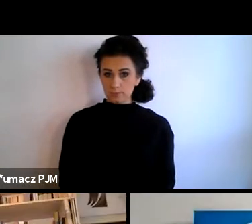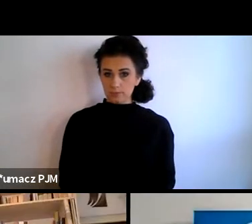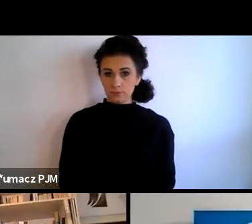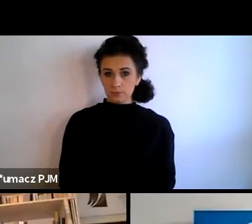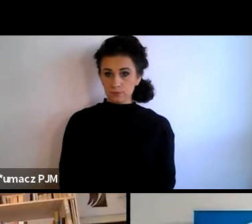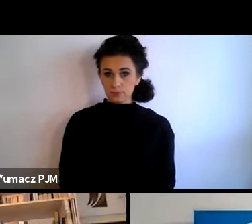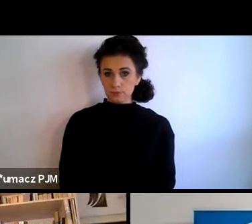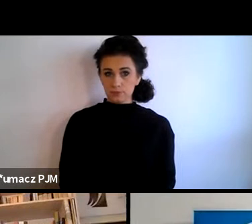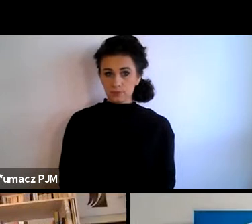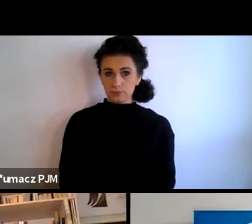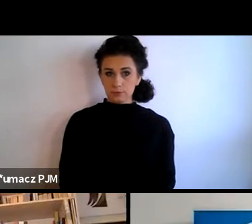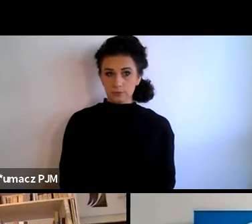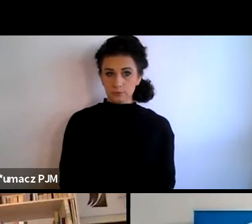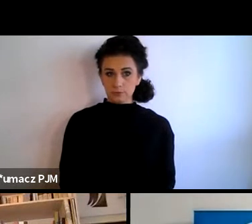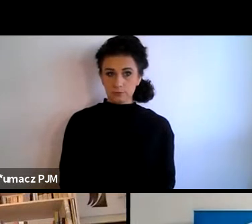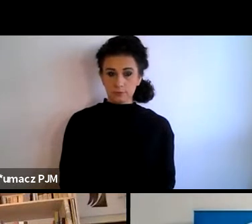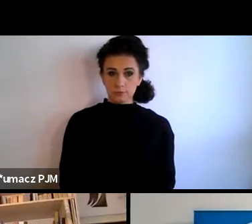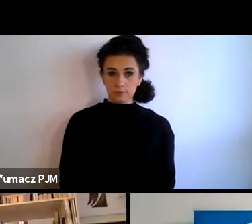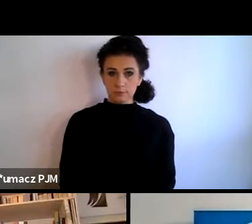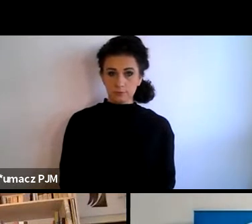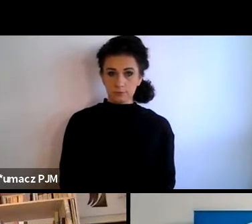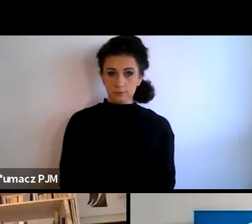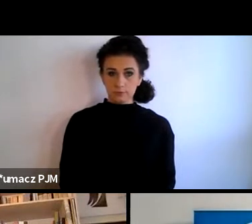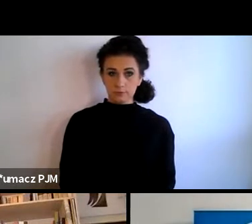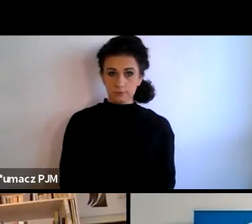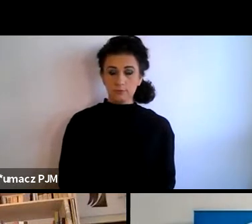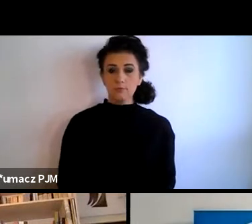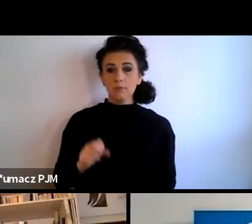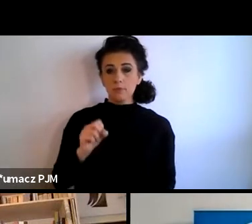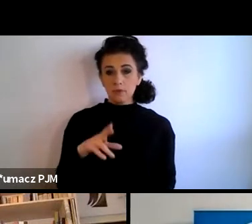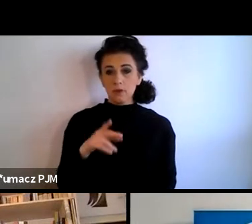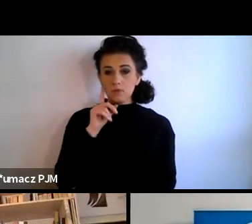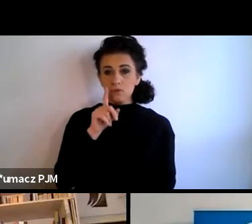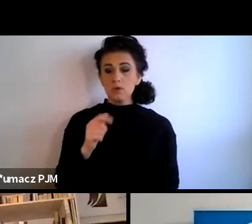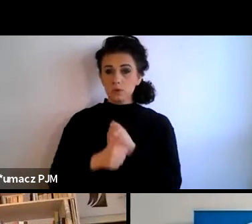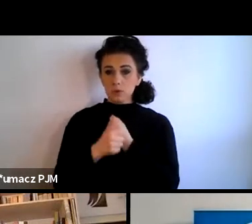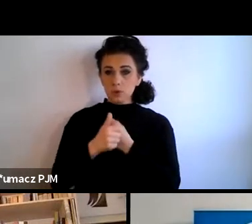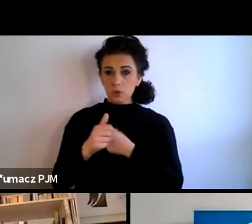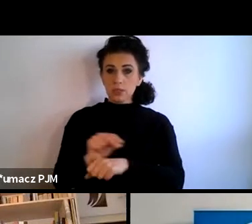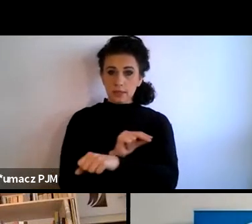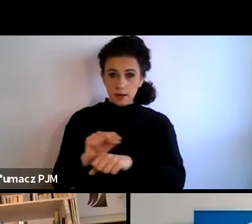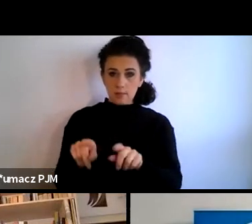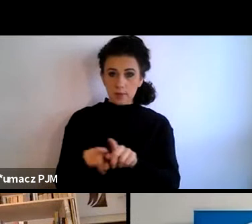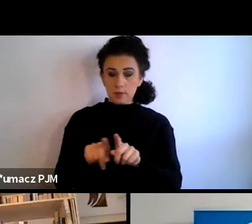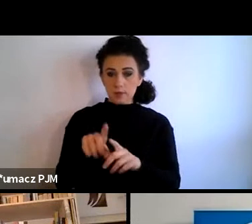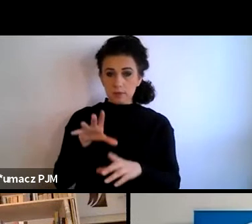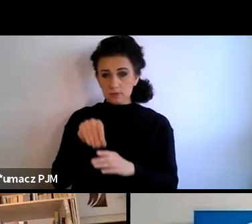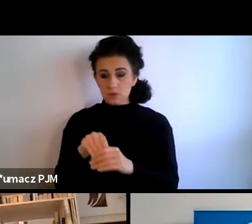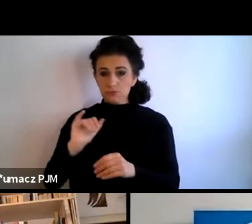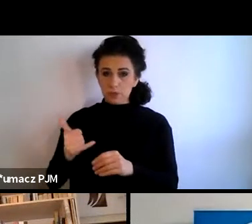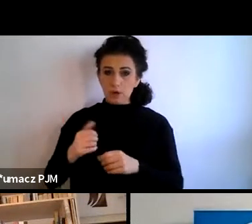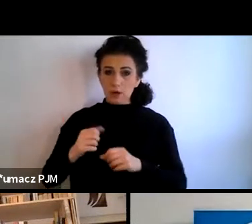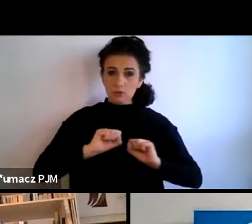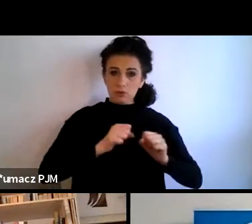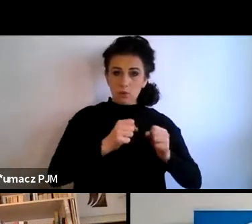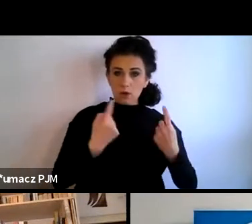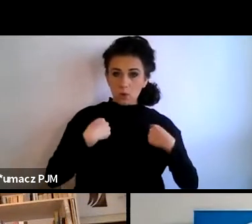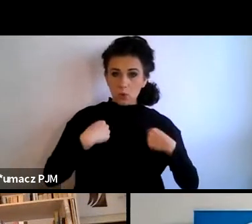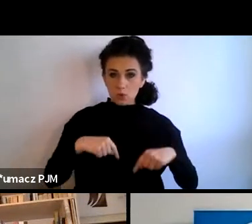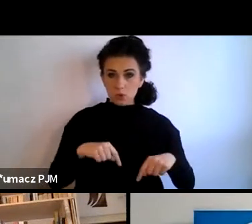pewnie takich aspektów terapeutycznych i w zależności od tego, jak funkcjonujące są dane osoby. No, wymaga